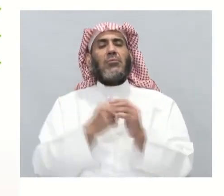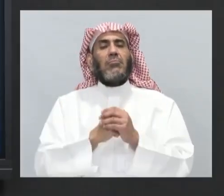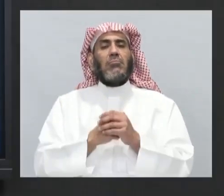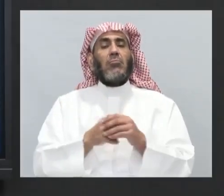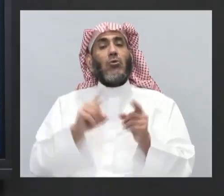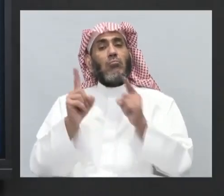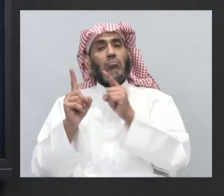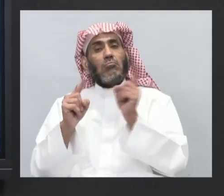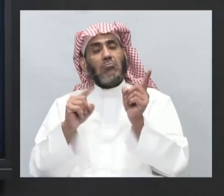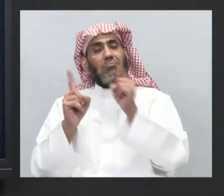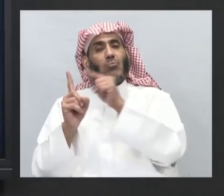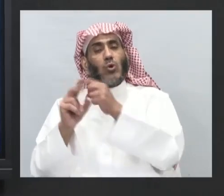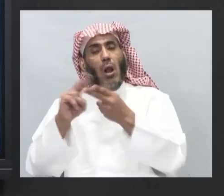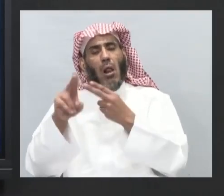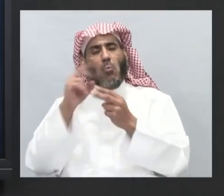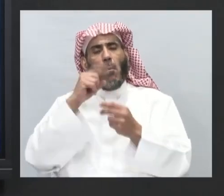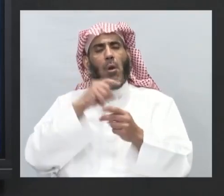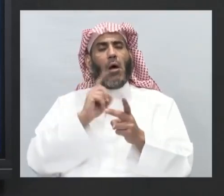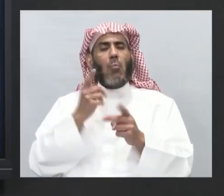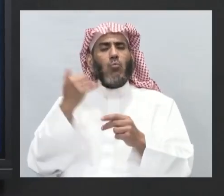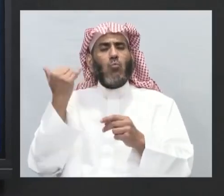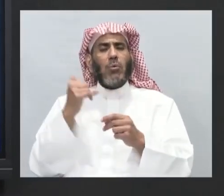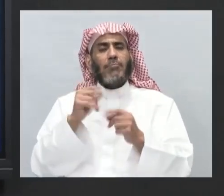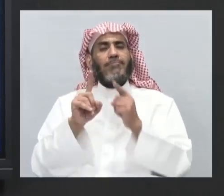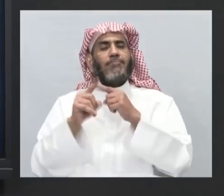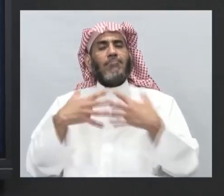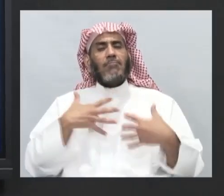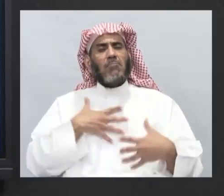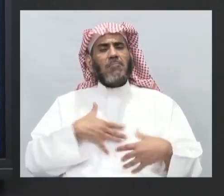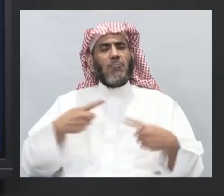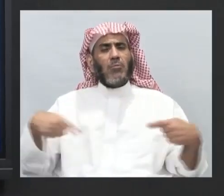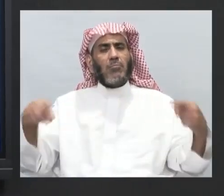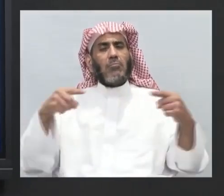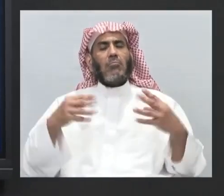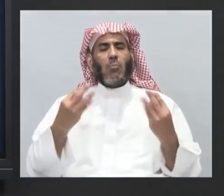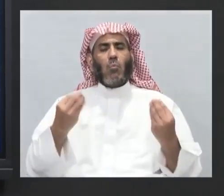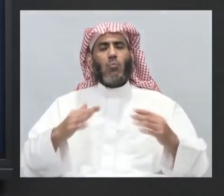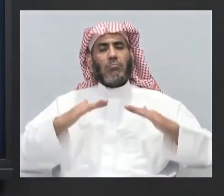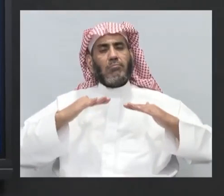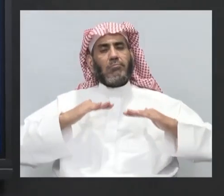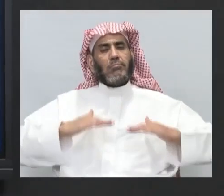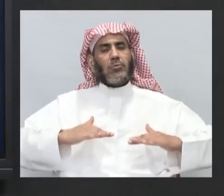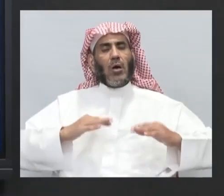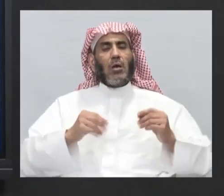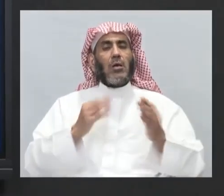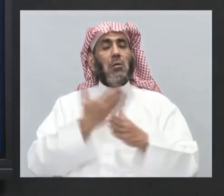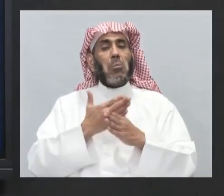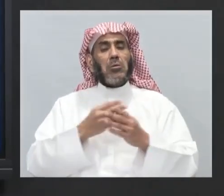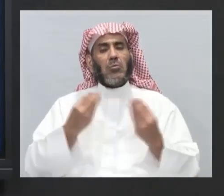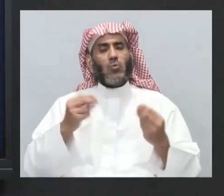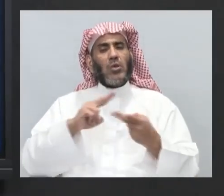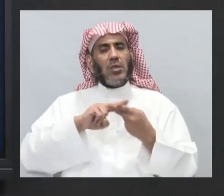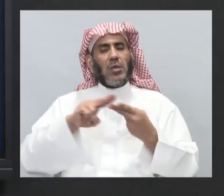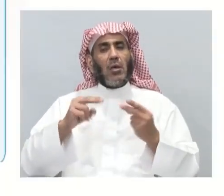للمستقبل وكذلك للمرسل لابد ان تكون الحاله النفسيه للجميع مستقره حتى لا يؤثر ذلك على